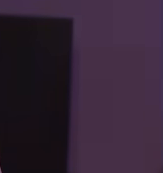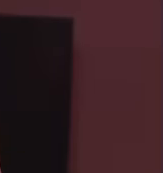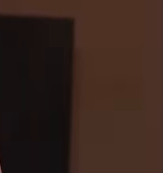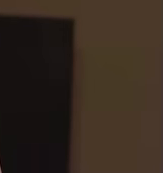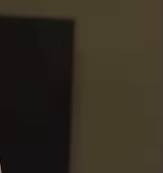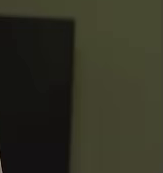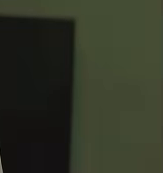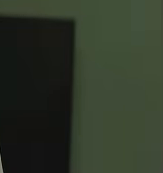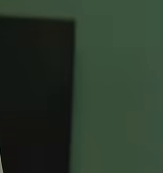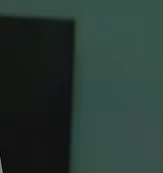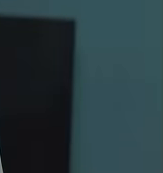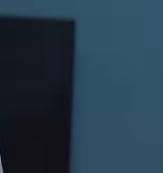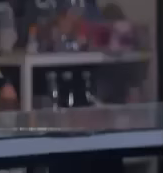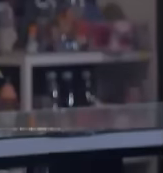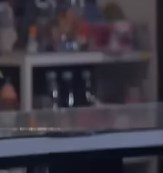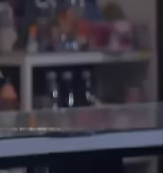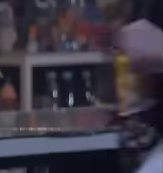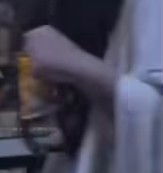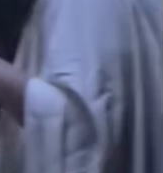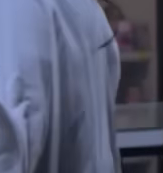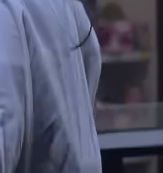Hang apa cita?